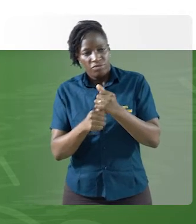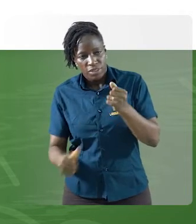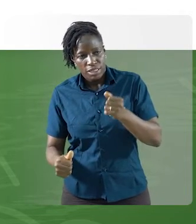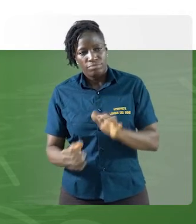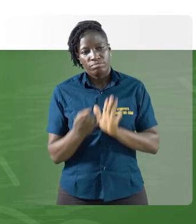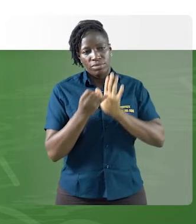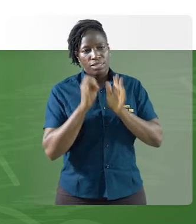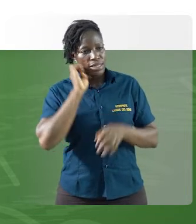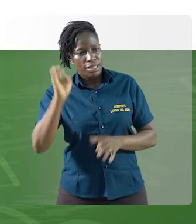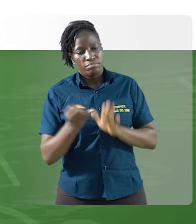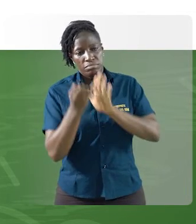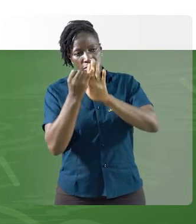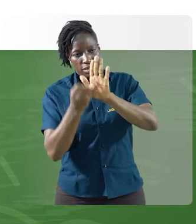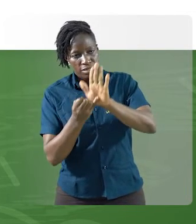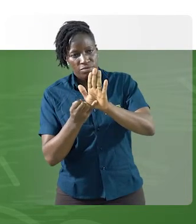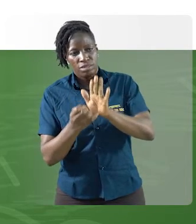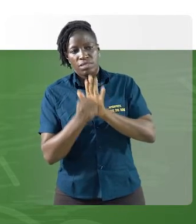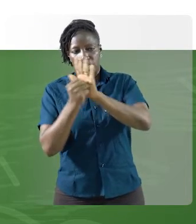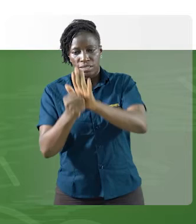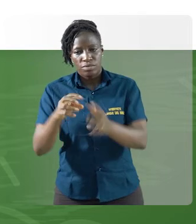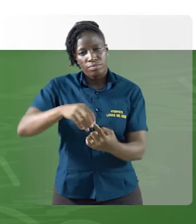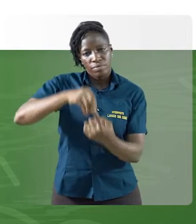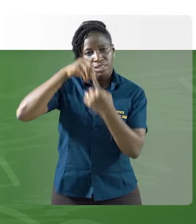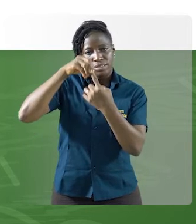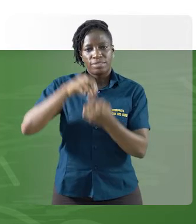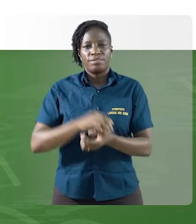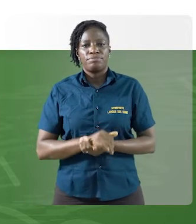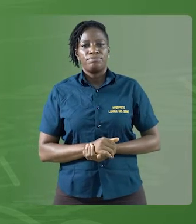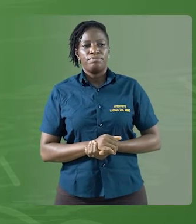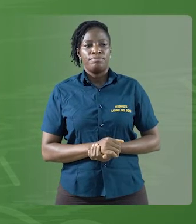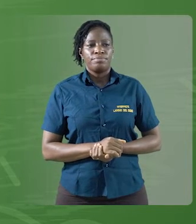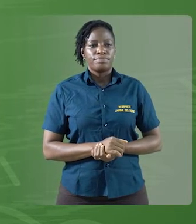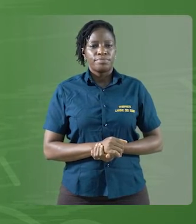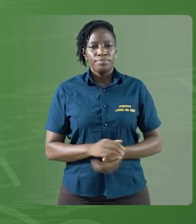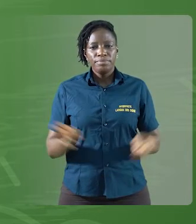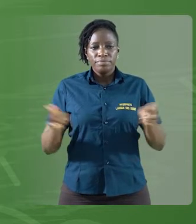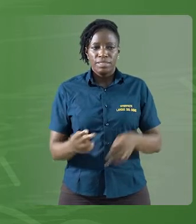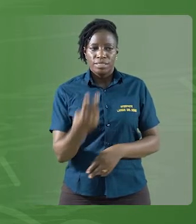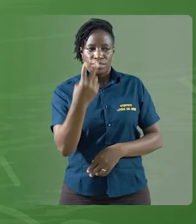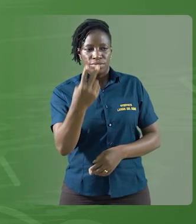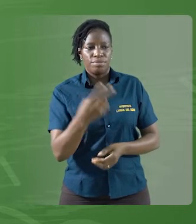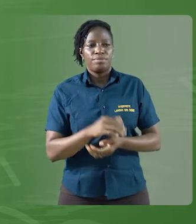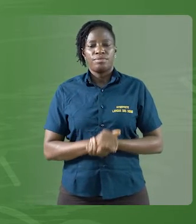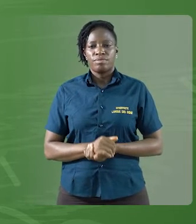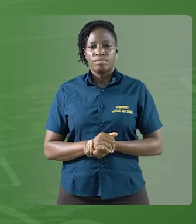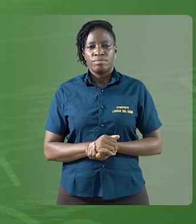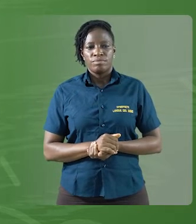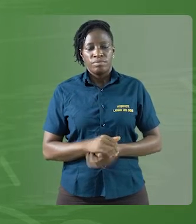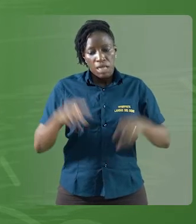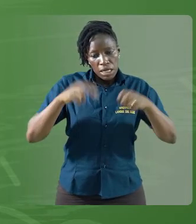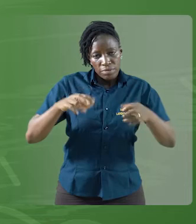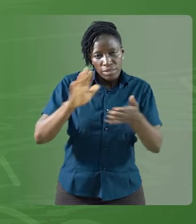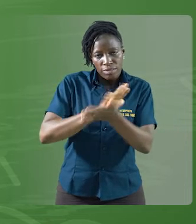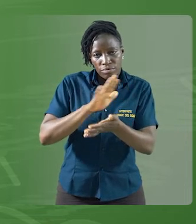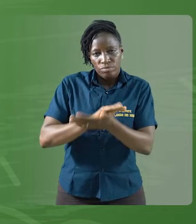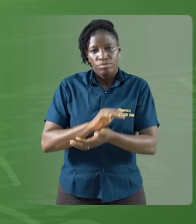s'identifient par des symptômes caractéristiques. En petit 2, nous allons exploiter un